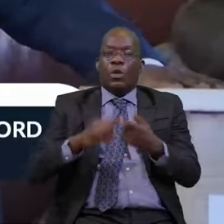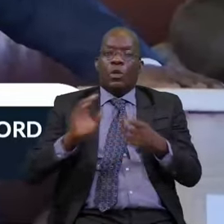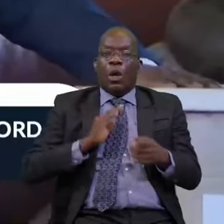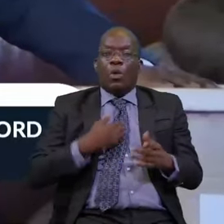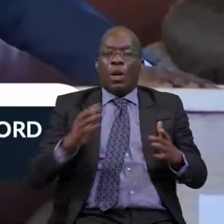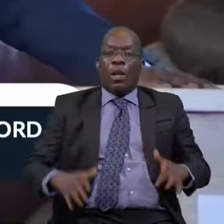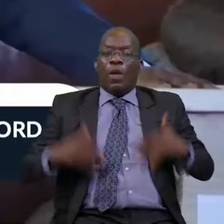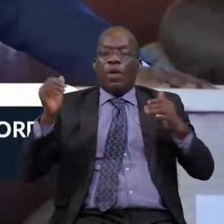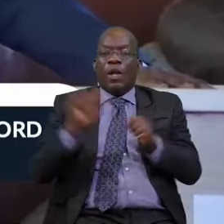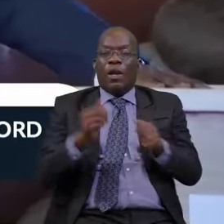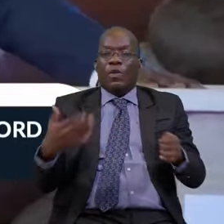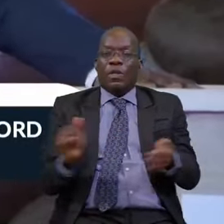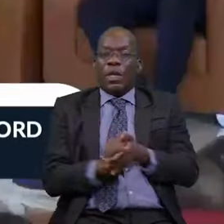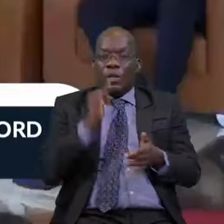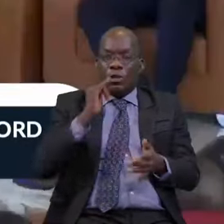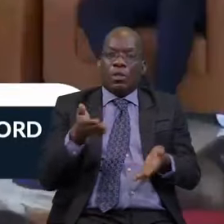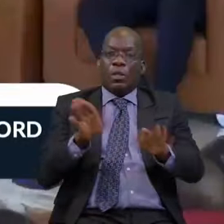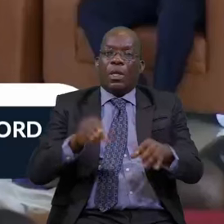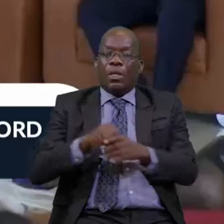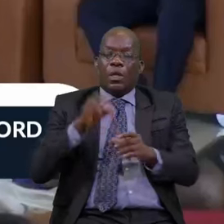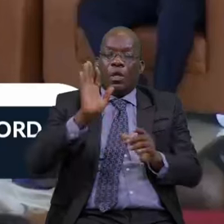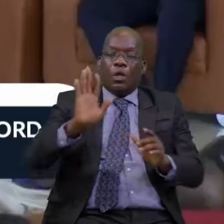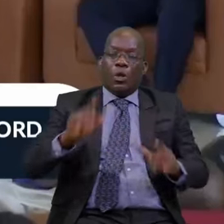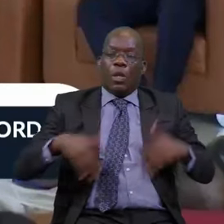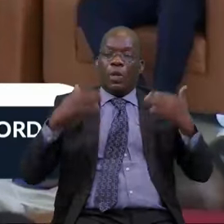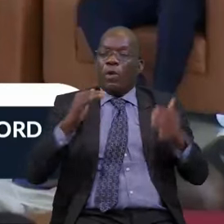était mort en vous va reprendre vie.